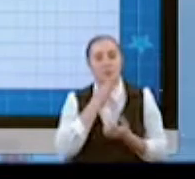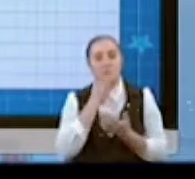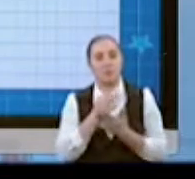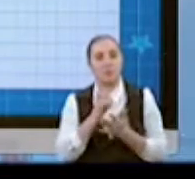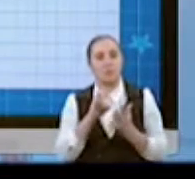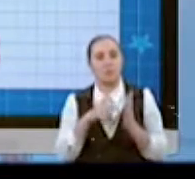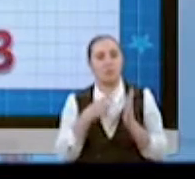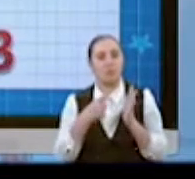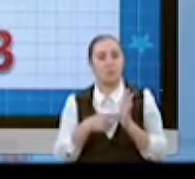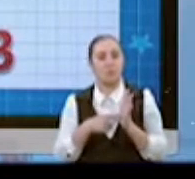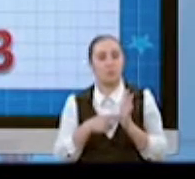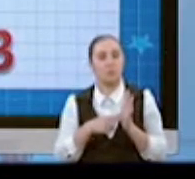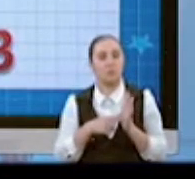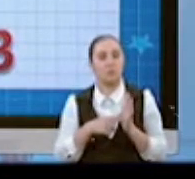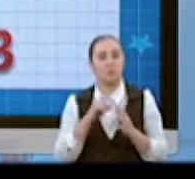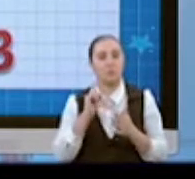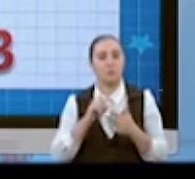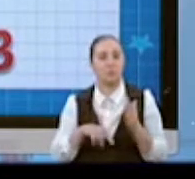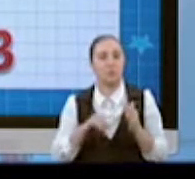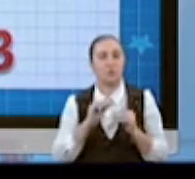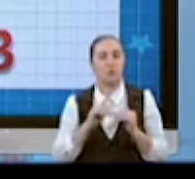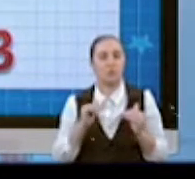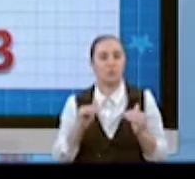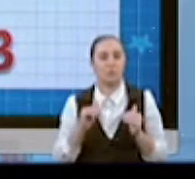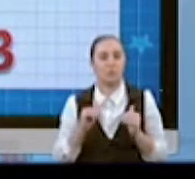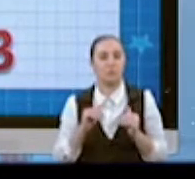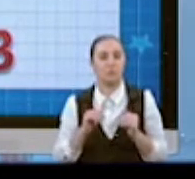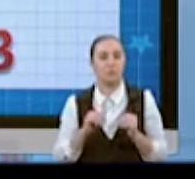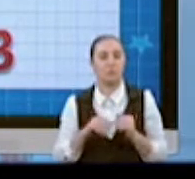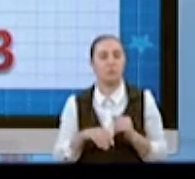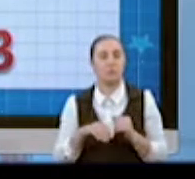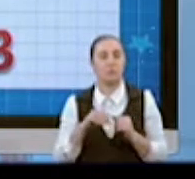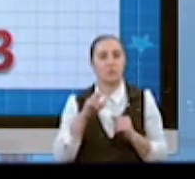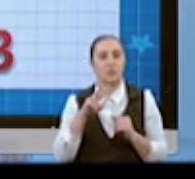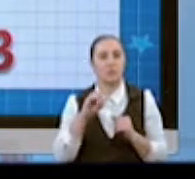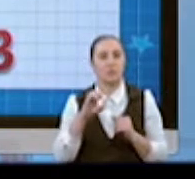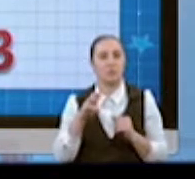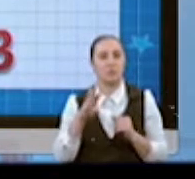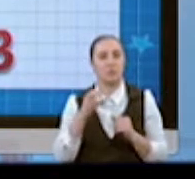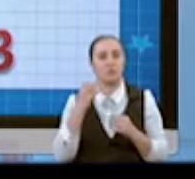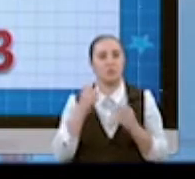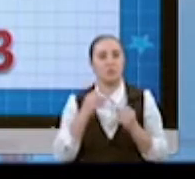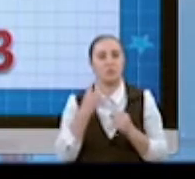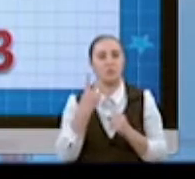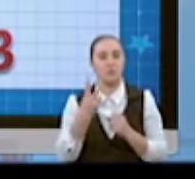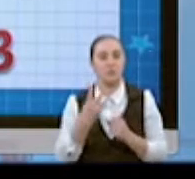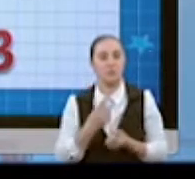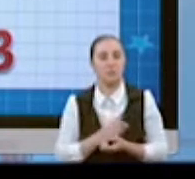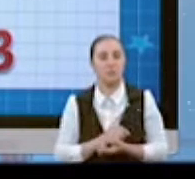Отвечаем на вопрос. Верно, ребята. Листочков сорвал 2.